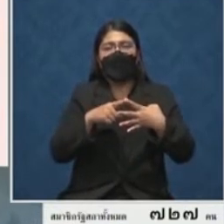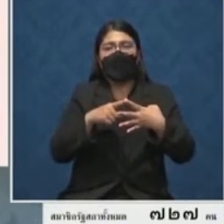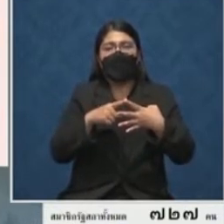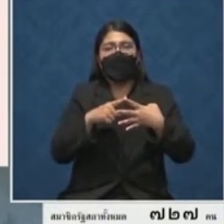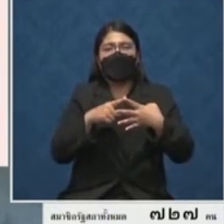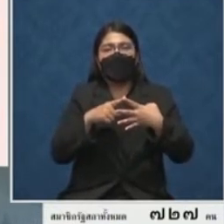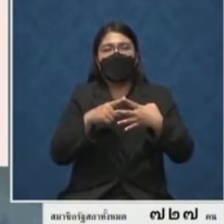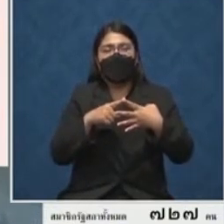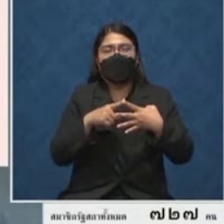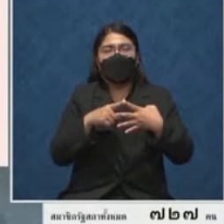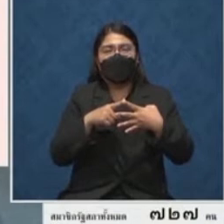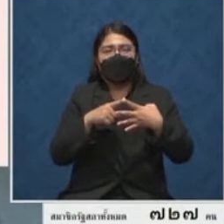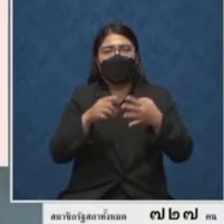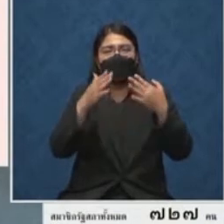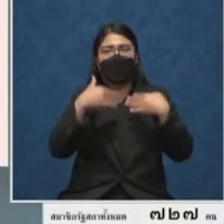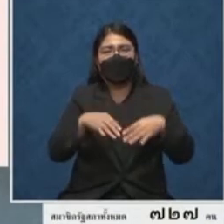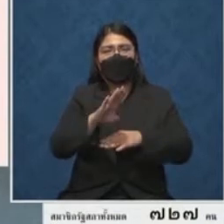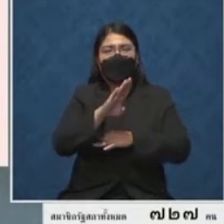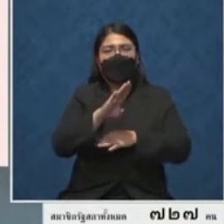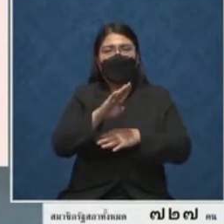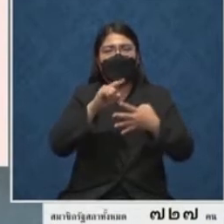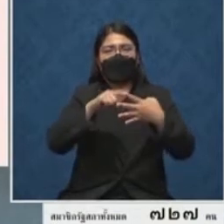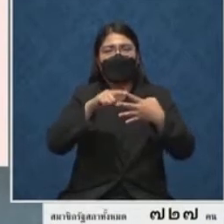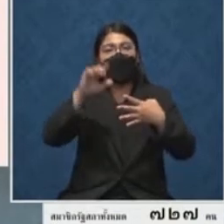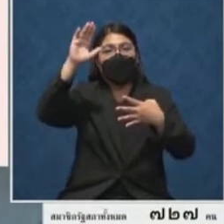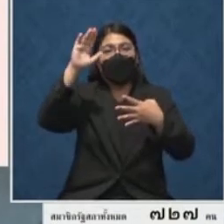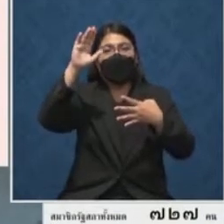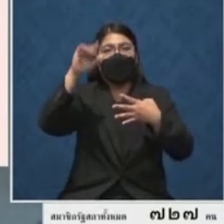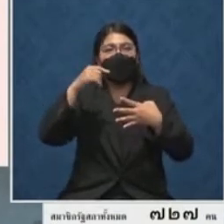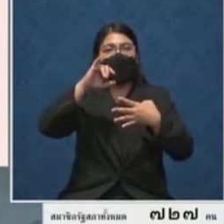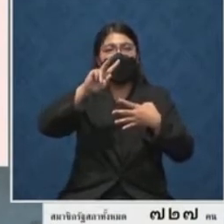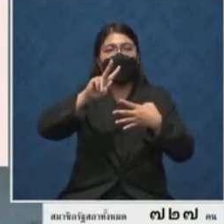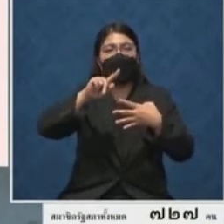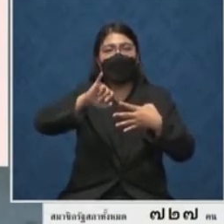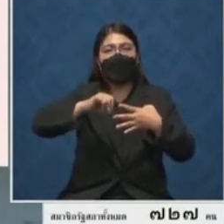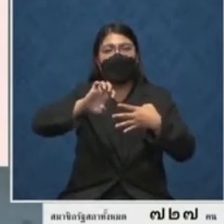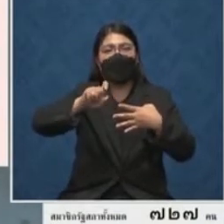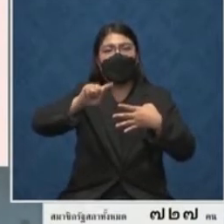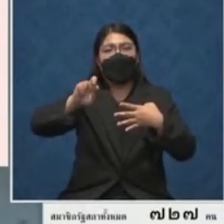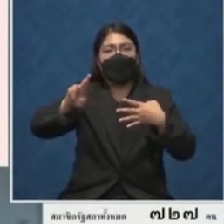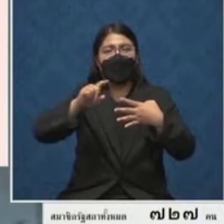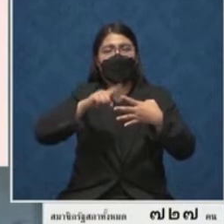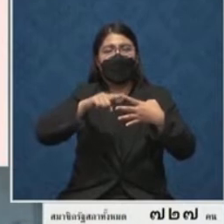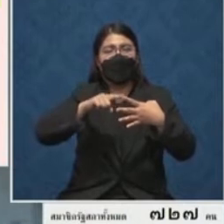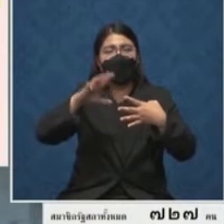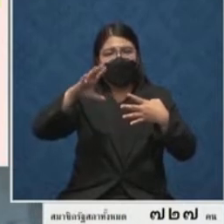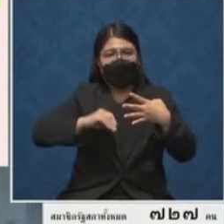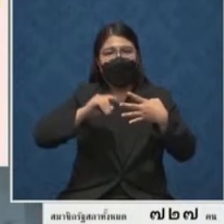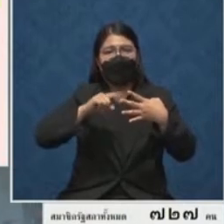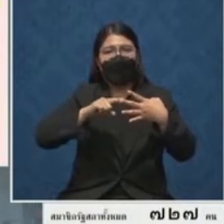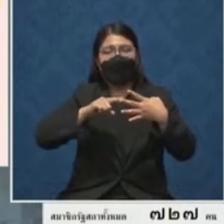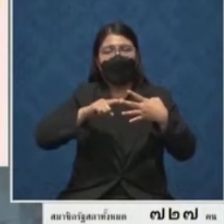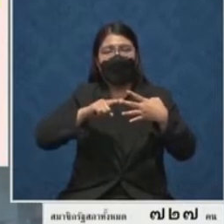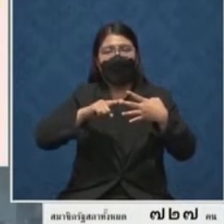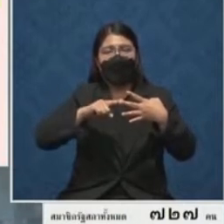47นายขวัญชาติ ผมขจิตครับขจิตครับขจิตชัยนิคมครับ 1รับหลักการ